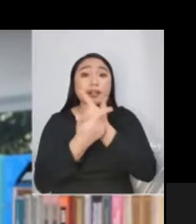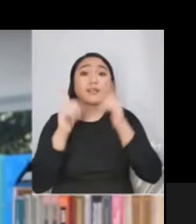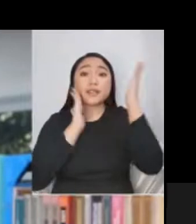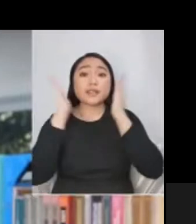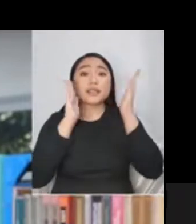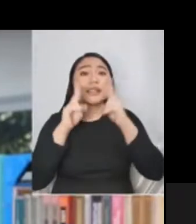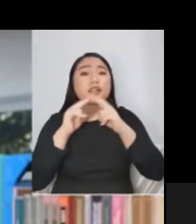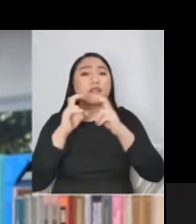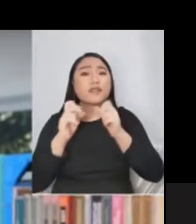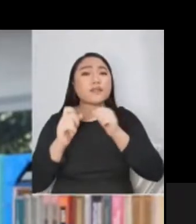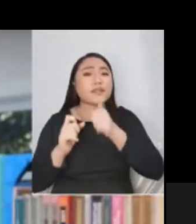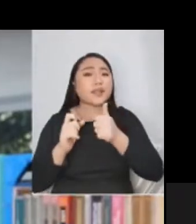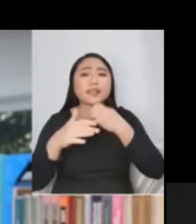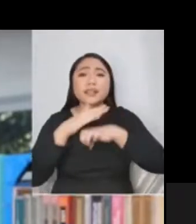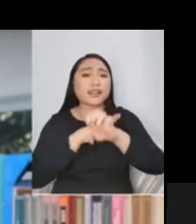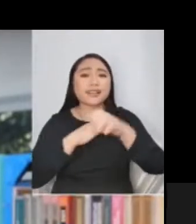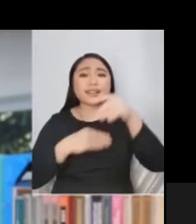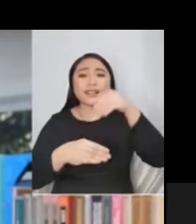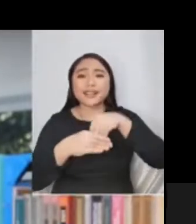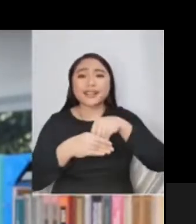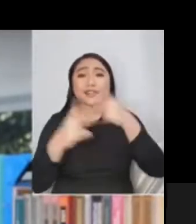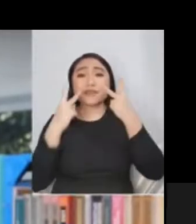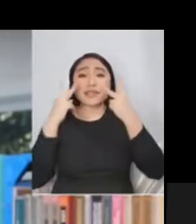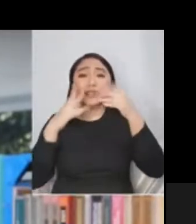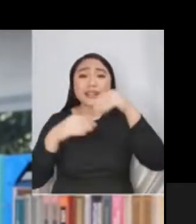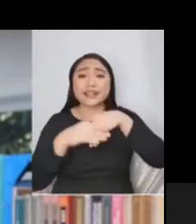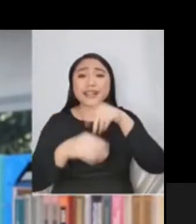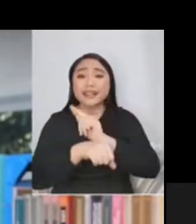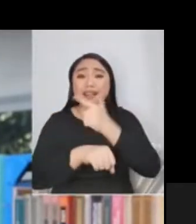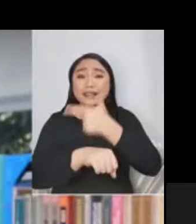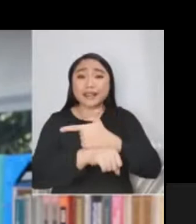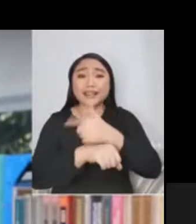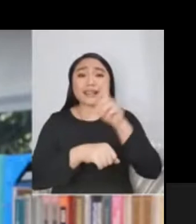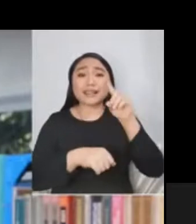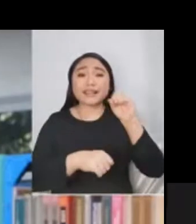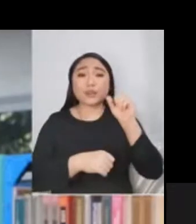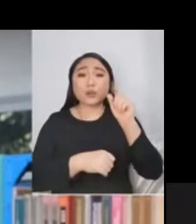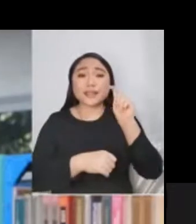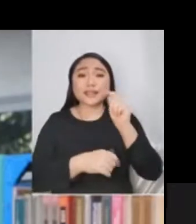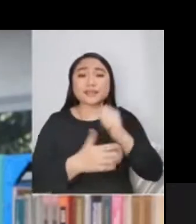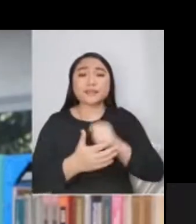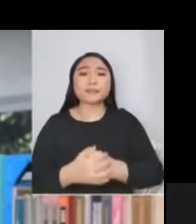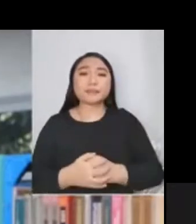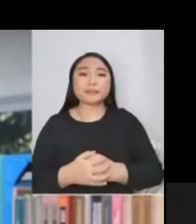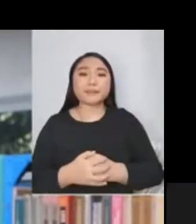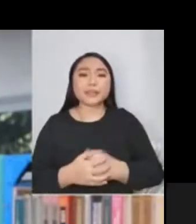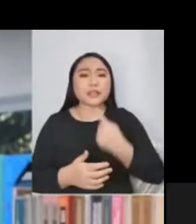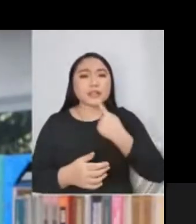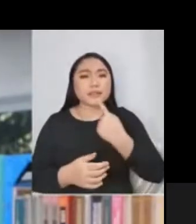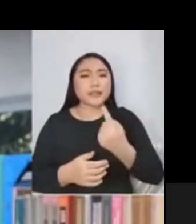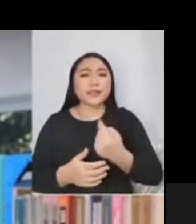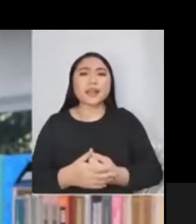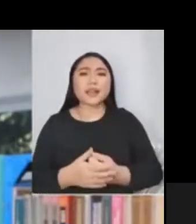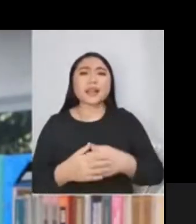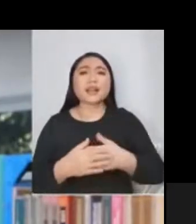kahit hindi tayo actual na dumadalaw dito sa loob ng DOST Complex sa Bikutan, Taguig City. Sabi